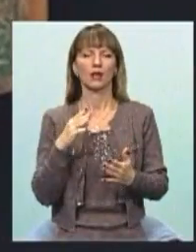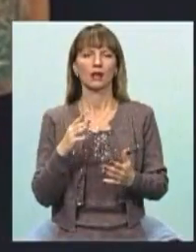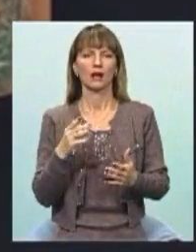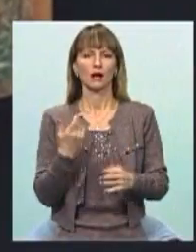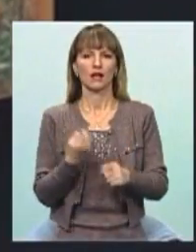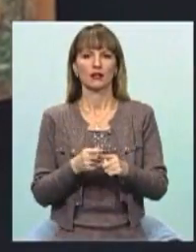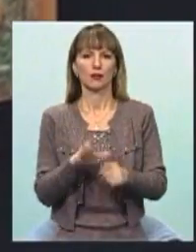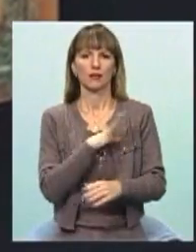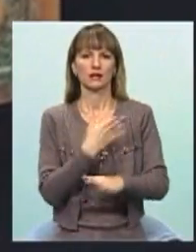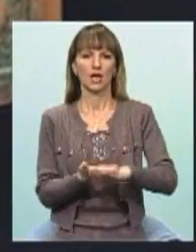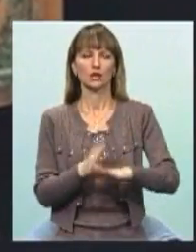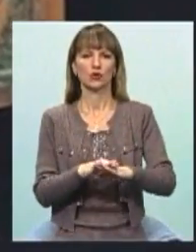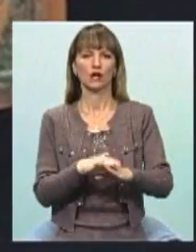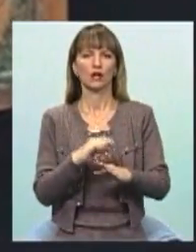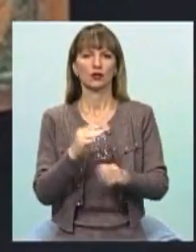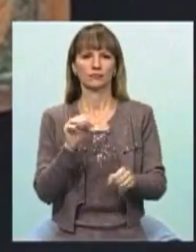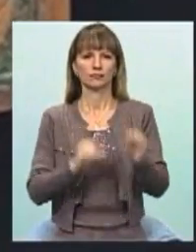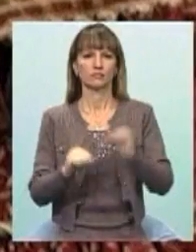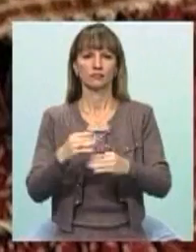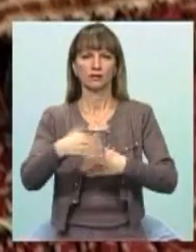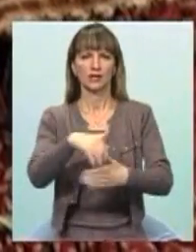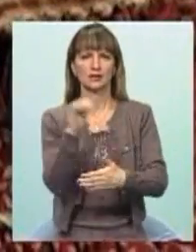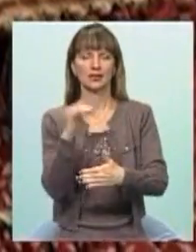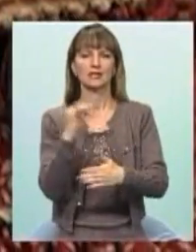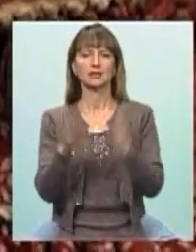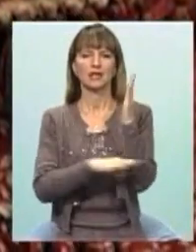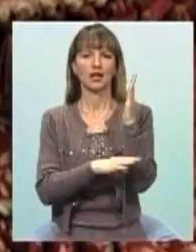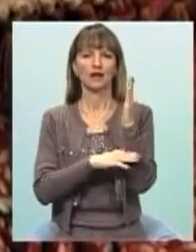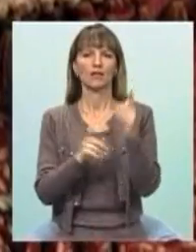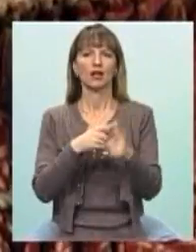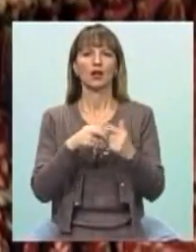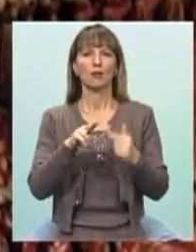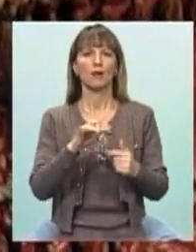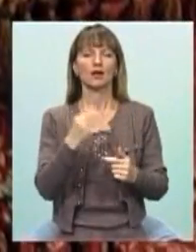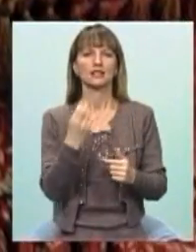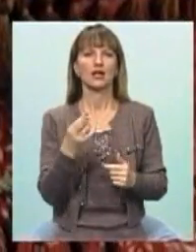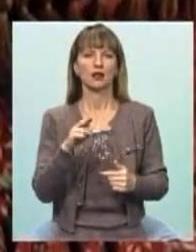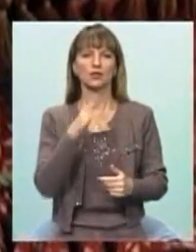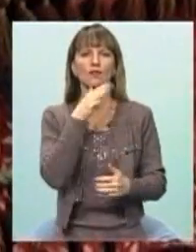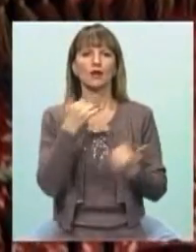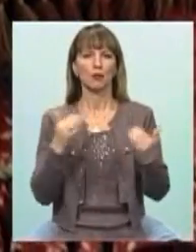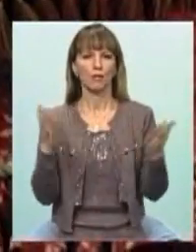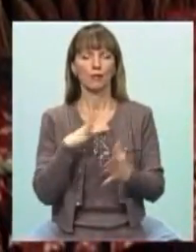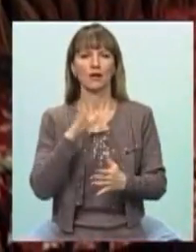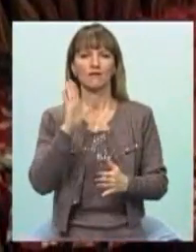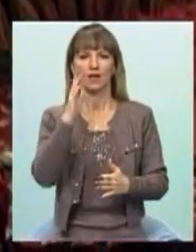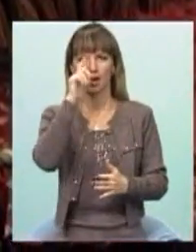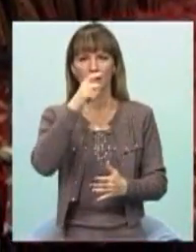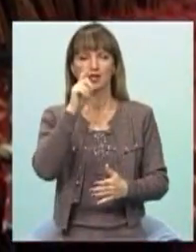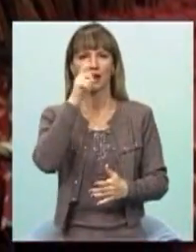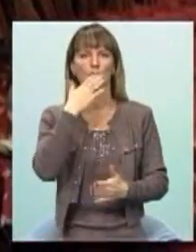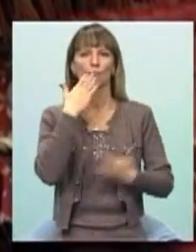важкі скрині з дерева, металу, каміння чи порцеляни. Вже сучасні подушки з'явились у Греції. Греки полюбляли комфорт